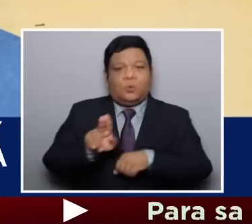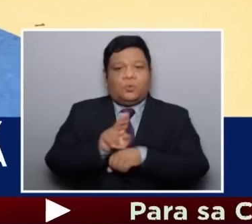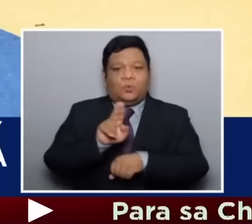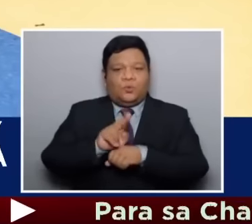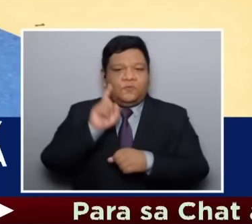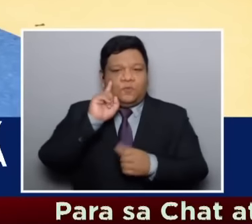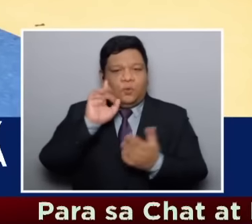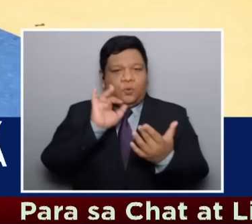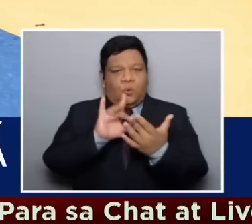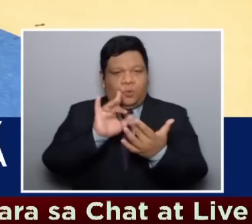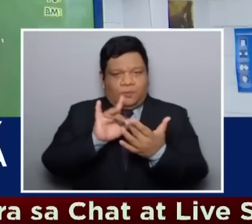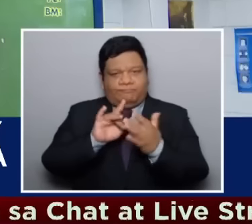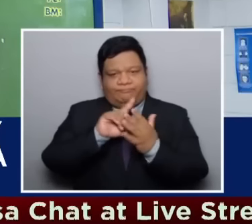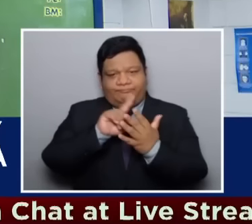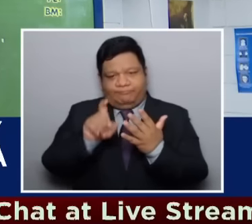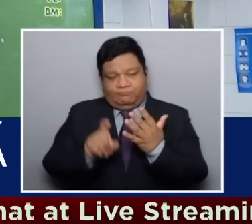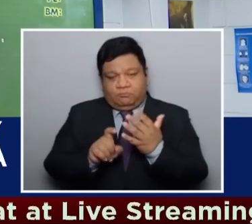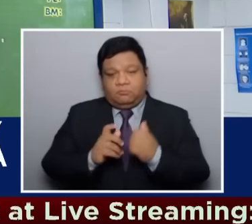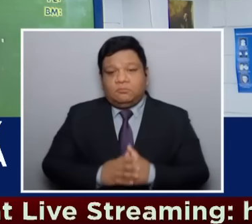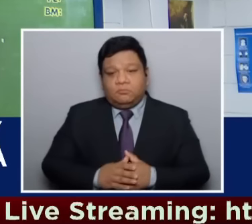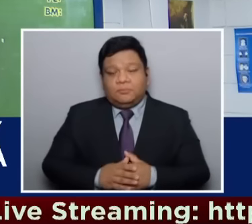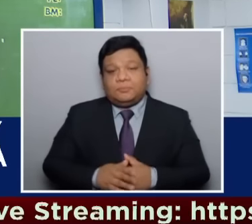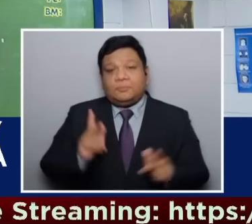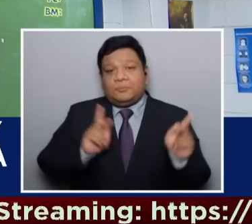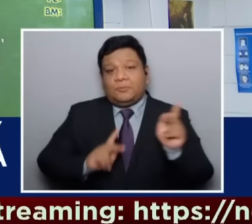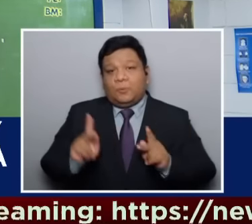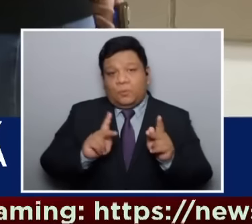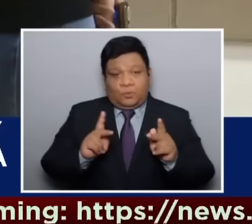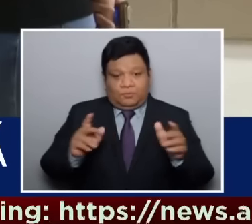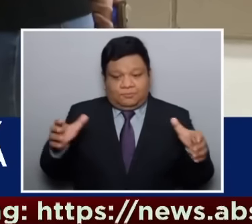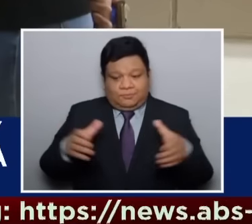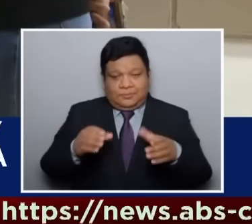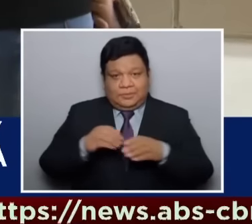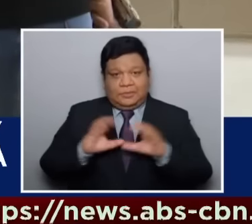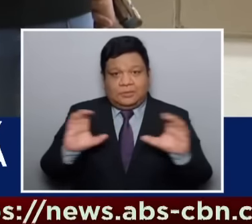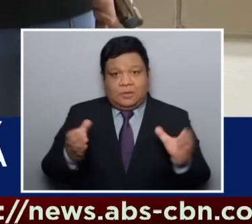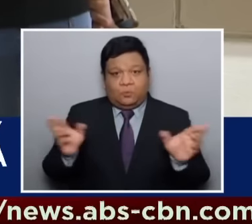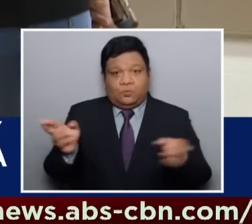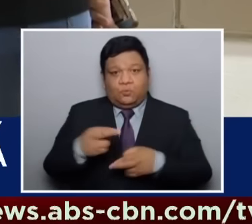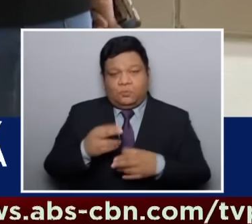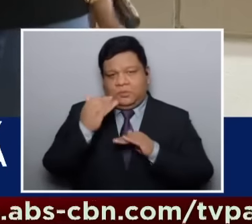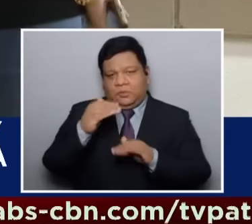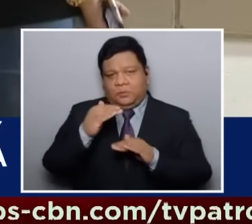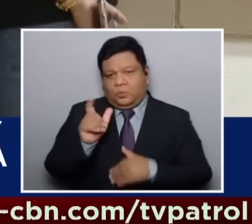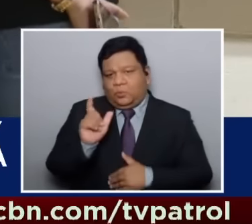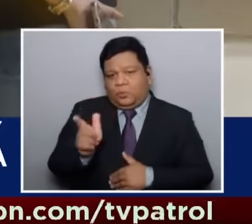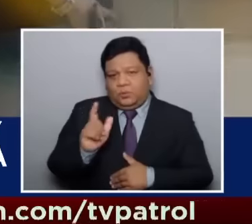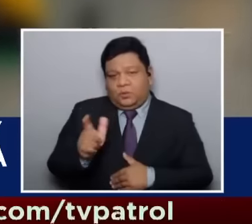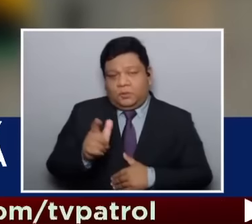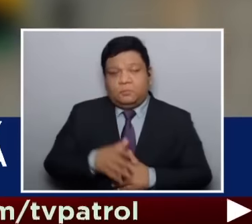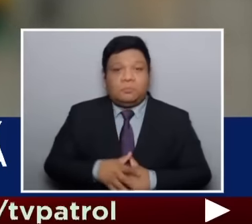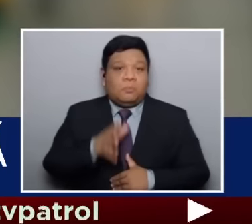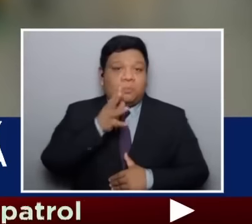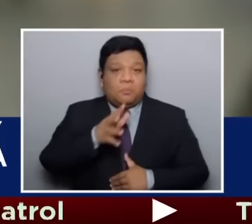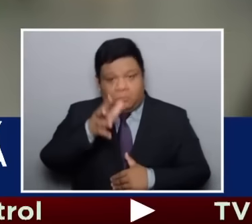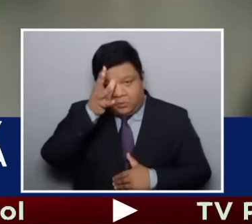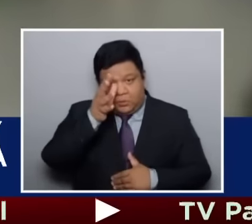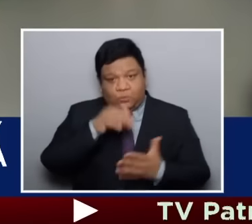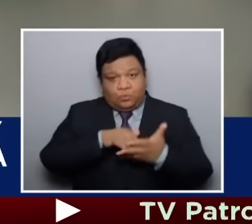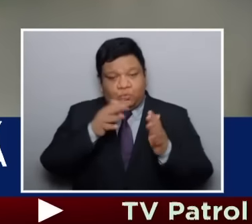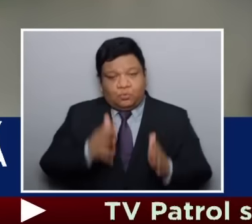tracing. Nilimitahan lang ang class size sa 20 on-site students. Pinapipili ang mga magulang at estudyante sa simula